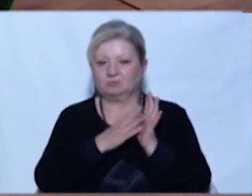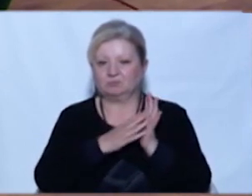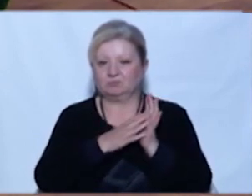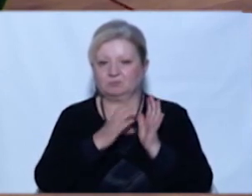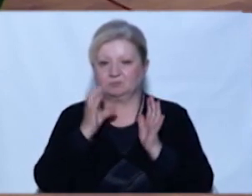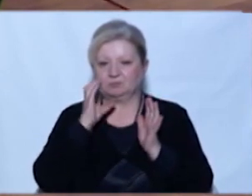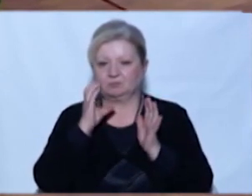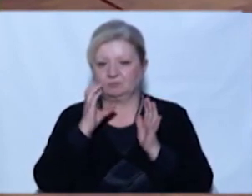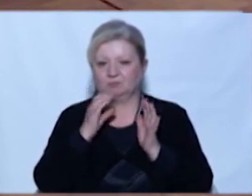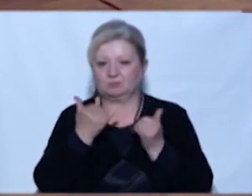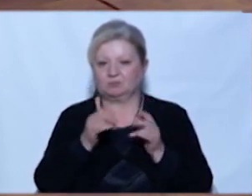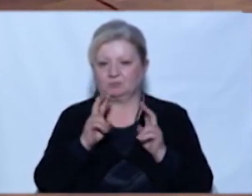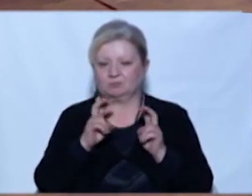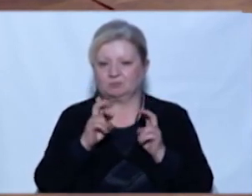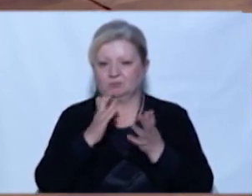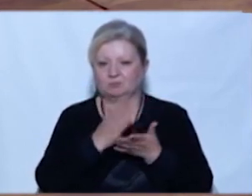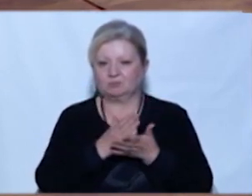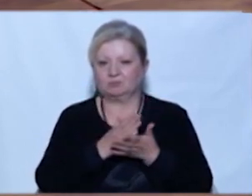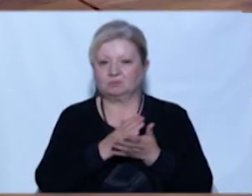tatvis, çünkü trevandeli tema,